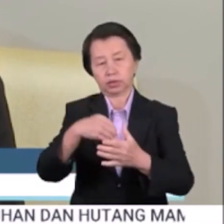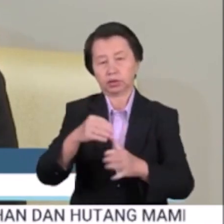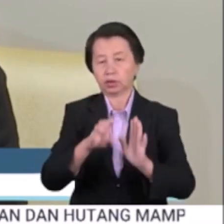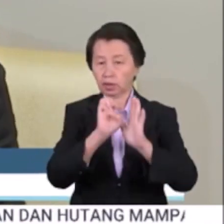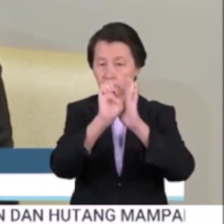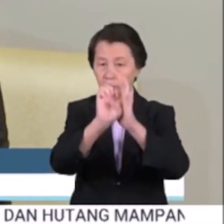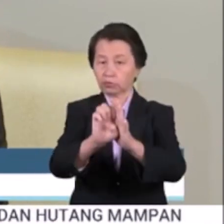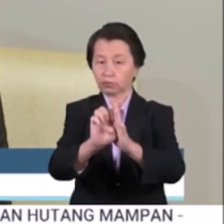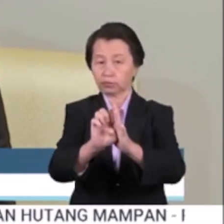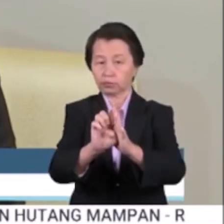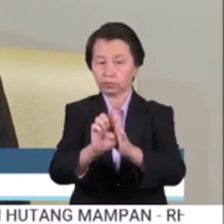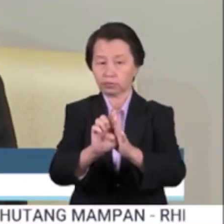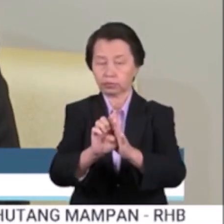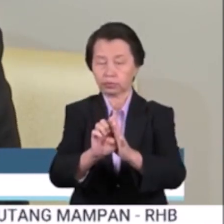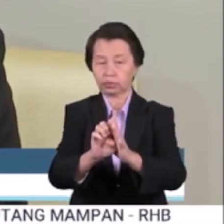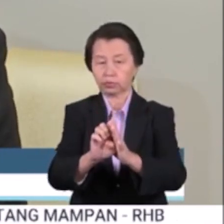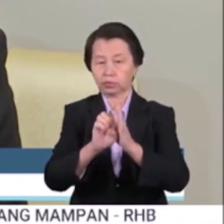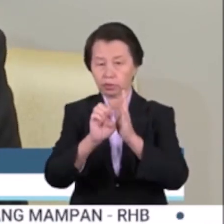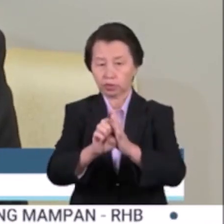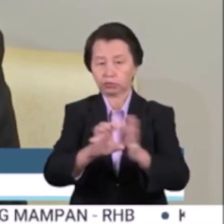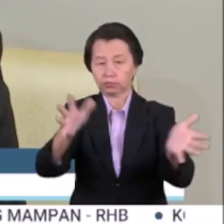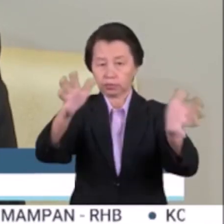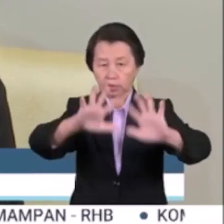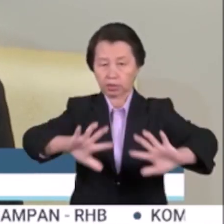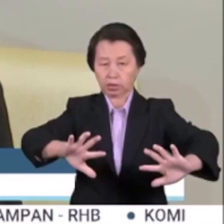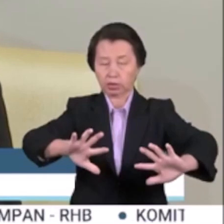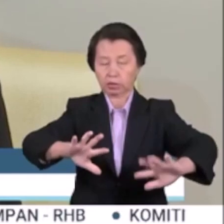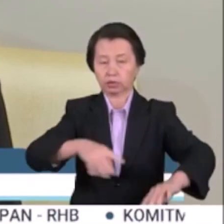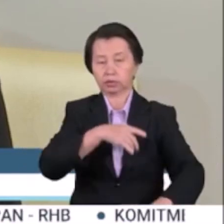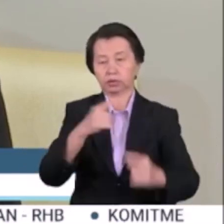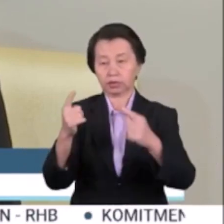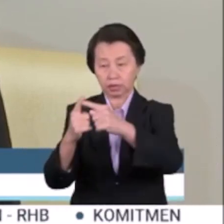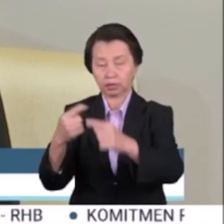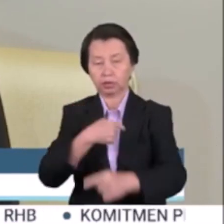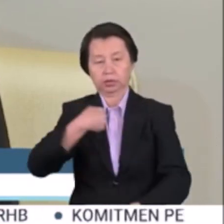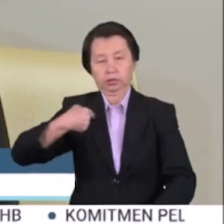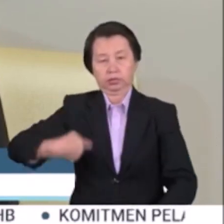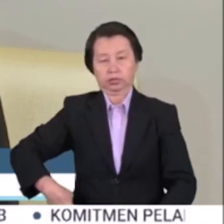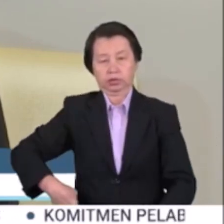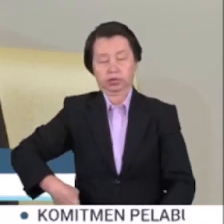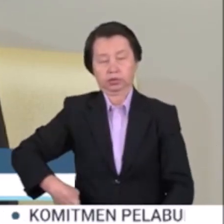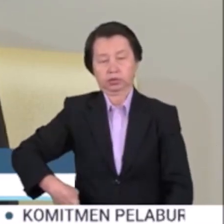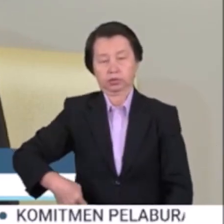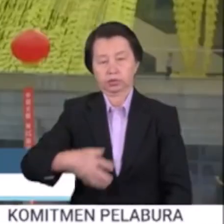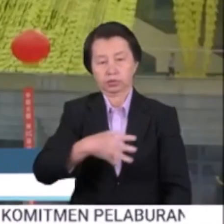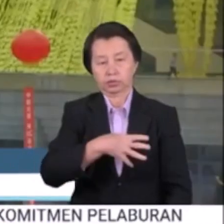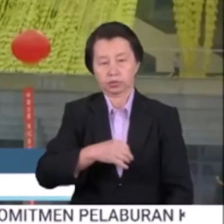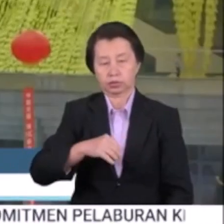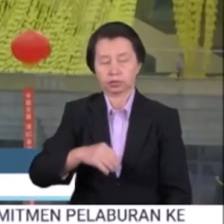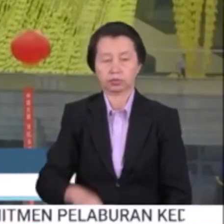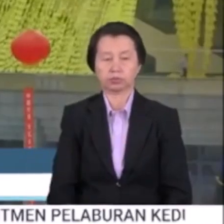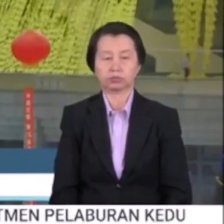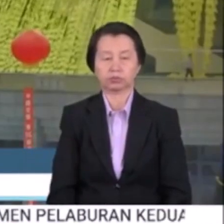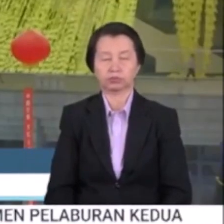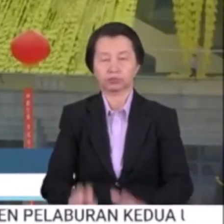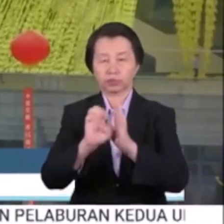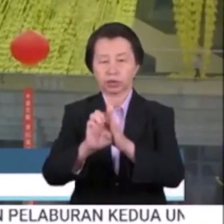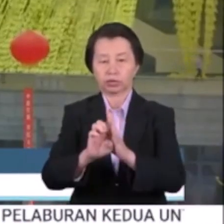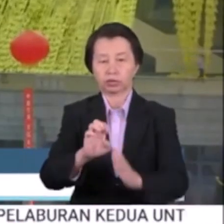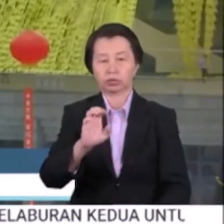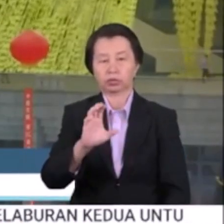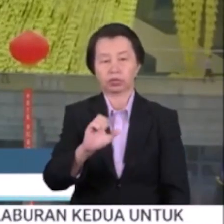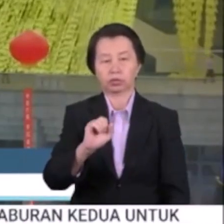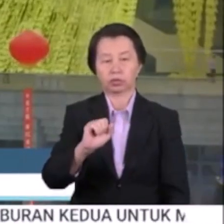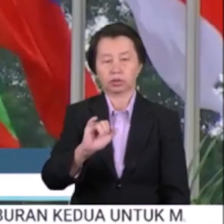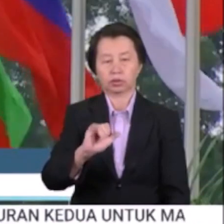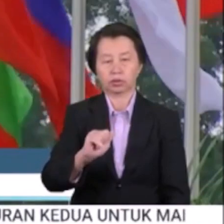Expo, penyertaan Expo ASEAN China yang diselenggara. KAEXPO 20